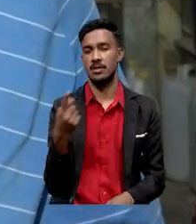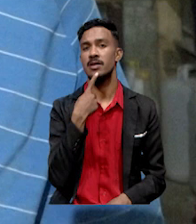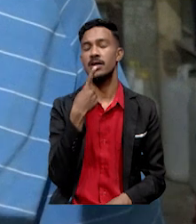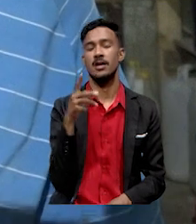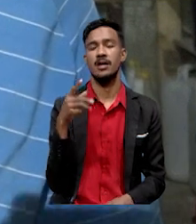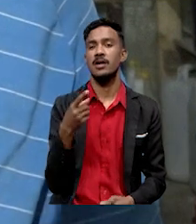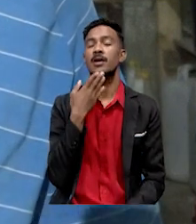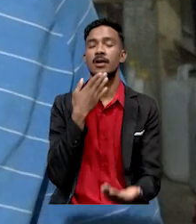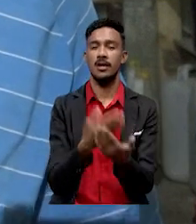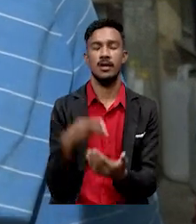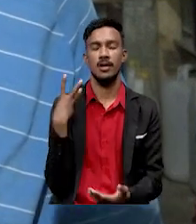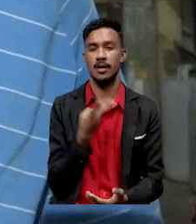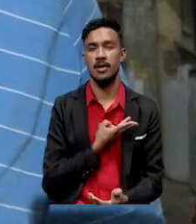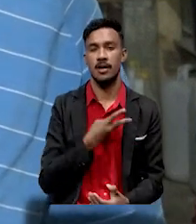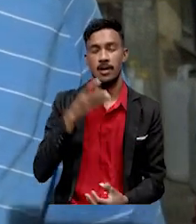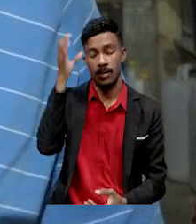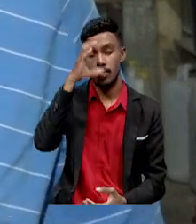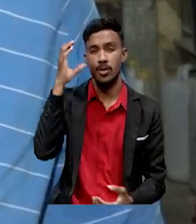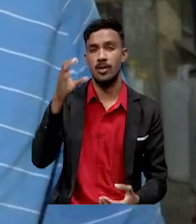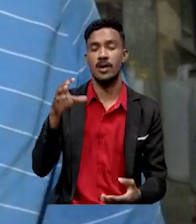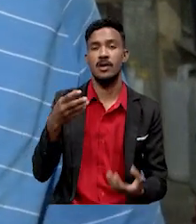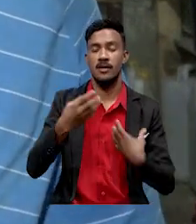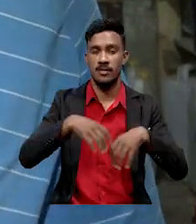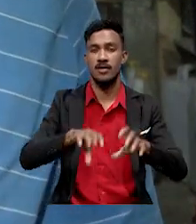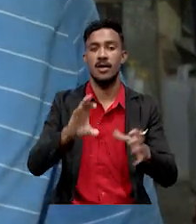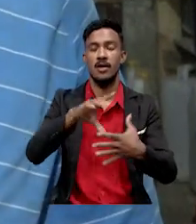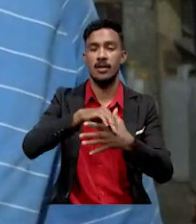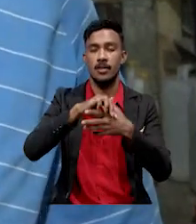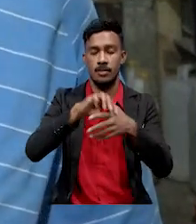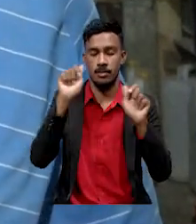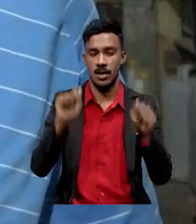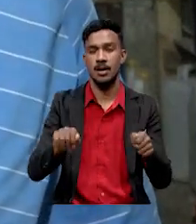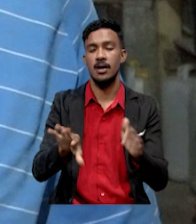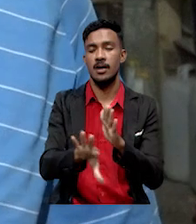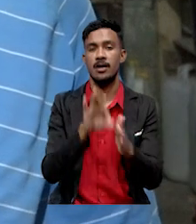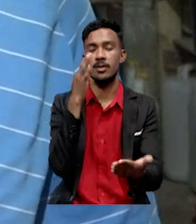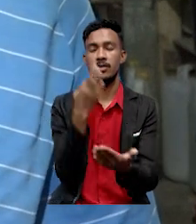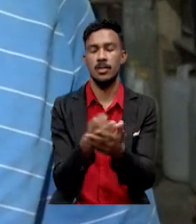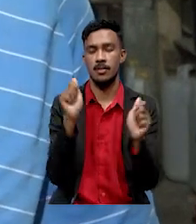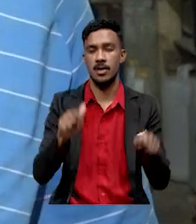buka fan pentolan det ne para hitang osen atau ne itu bela sustain idan ya